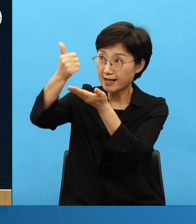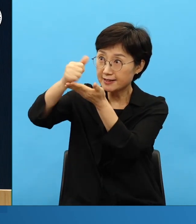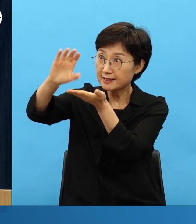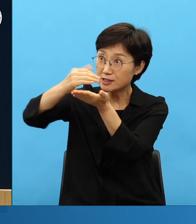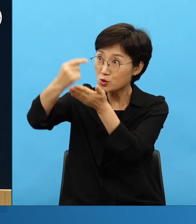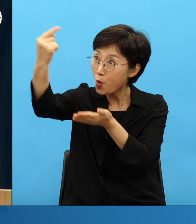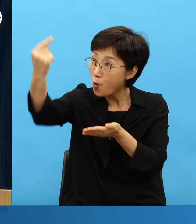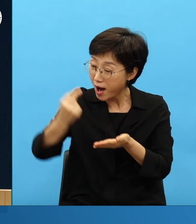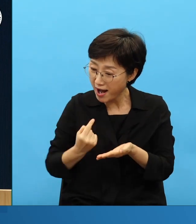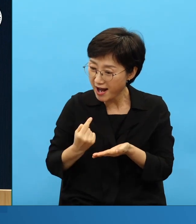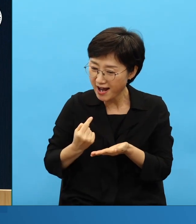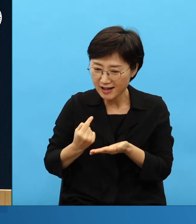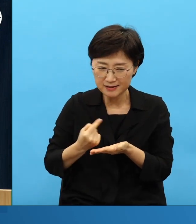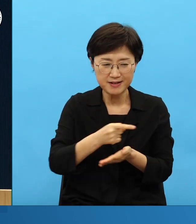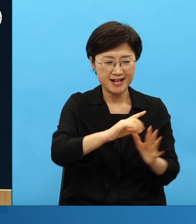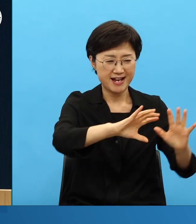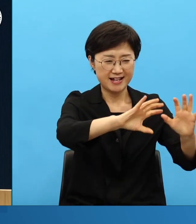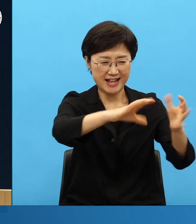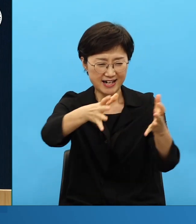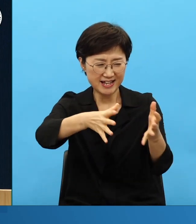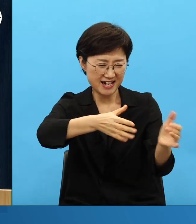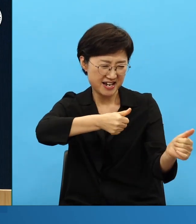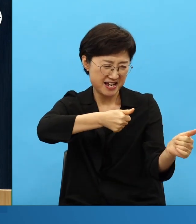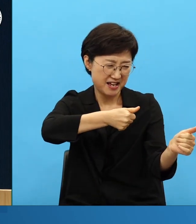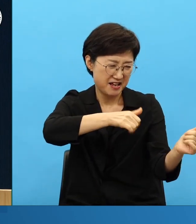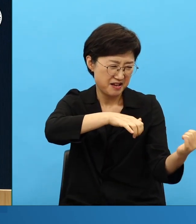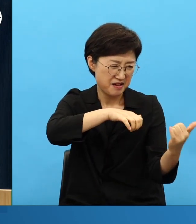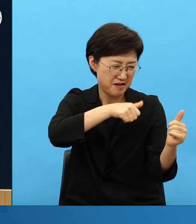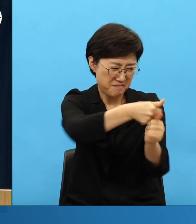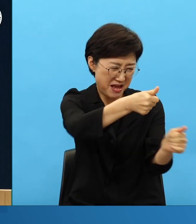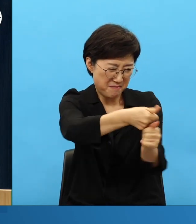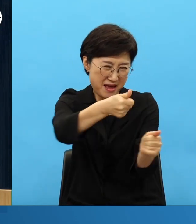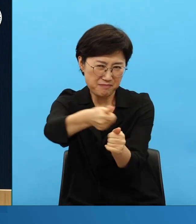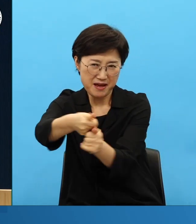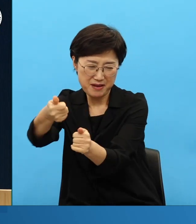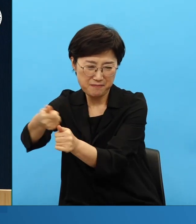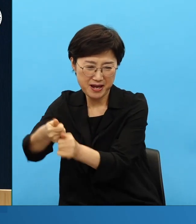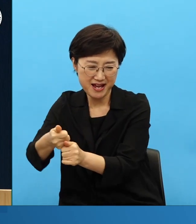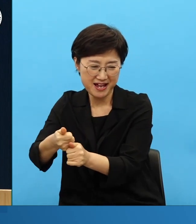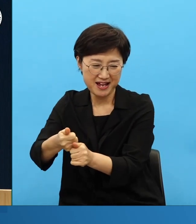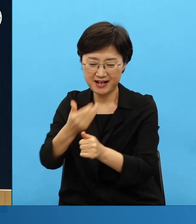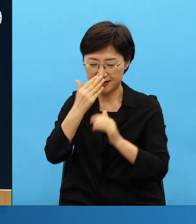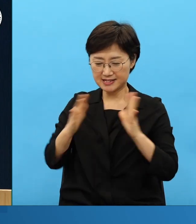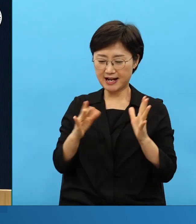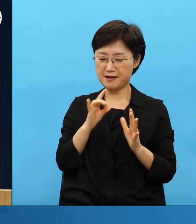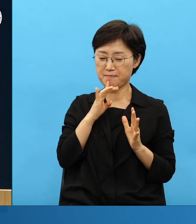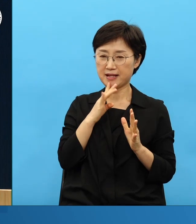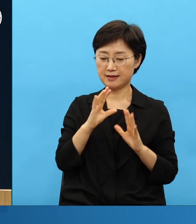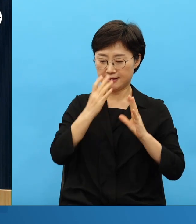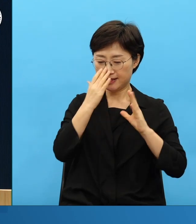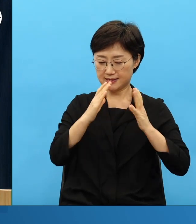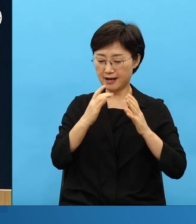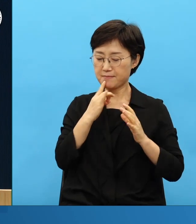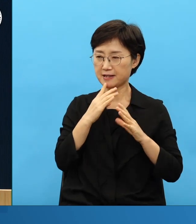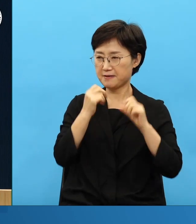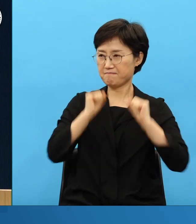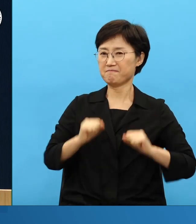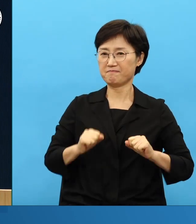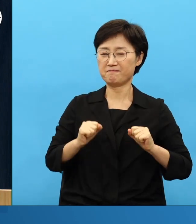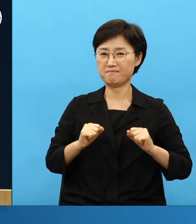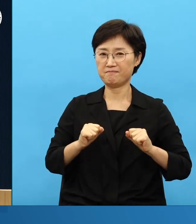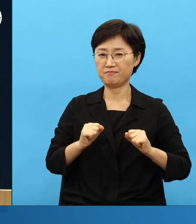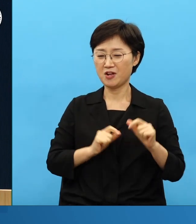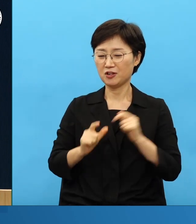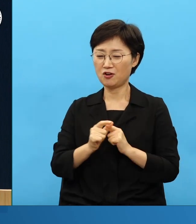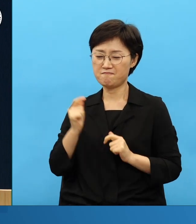우리나라를 단단하게 세울 메시아 기다린다 이렇게 했어요. And it was prophesied and promised in the Bible, and yet they did not believe this.